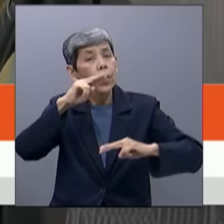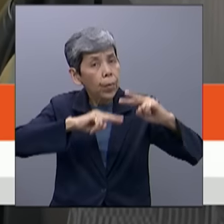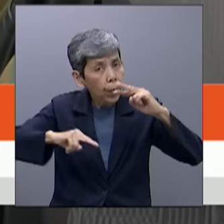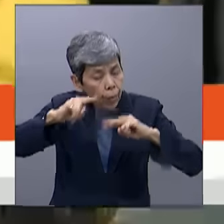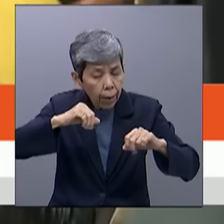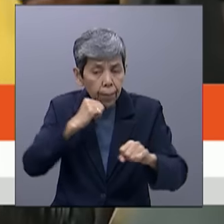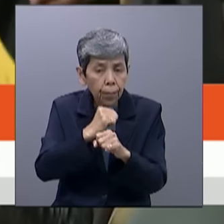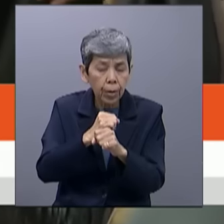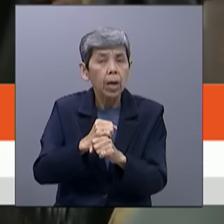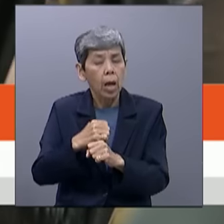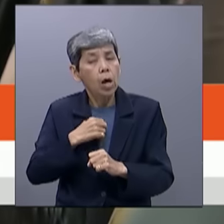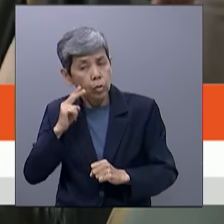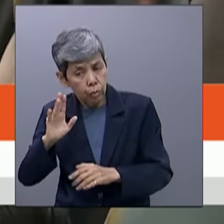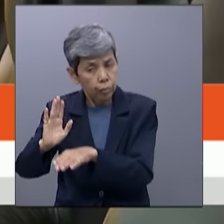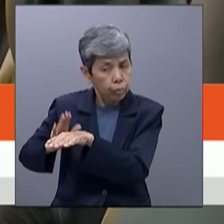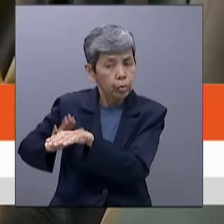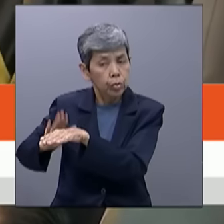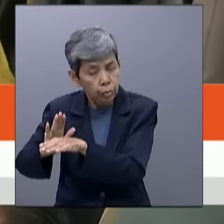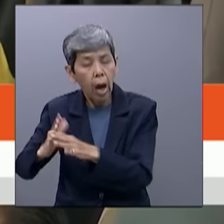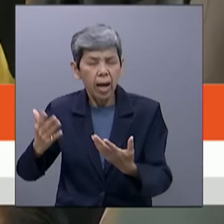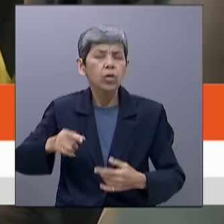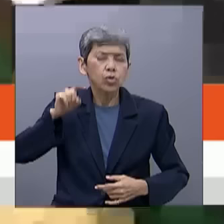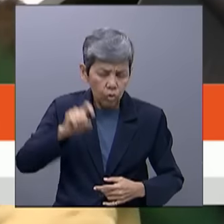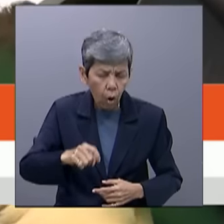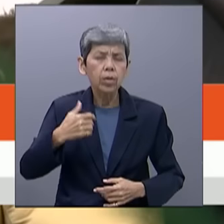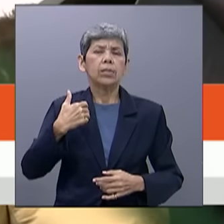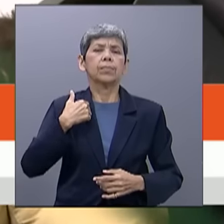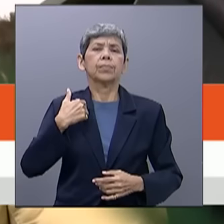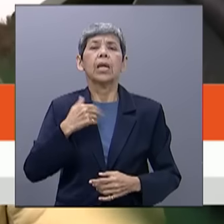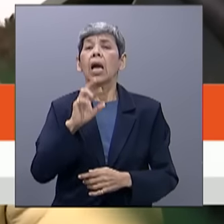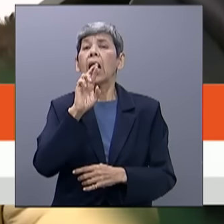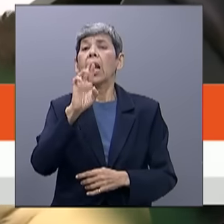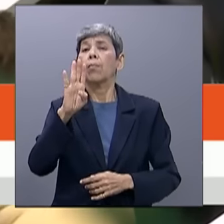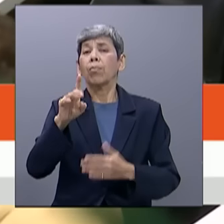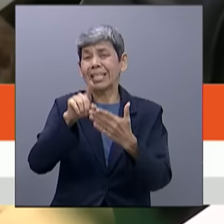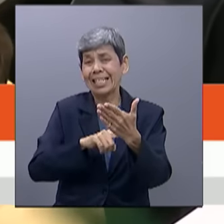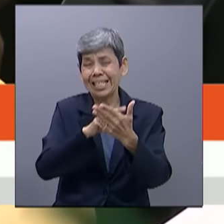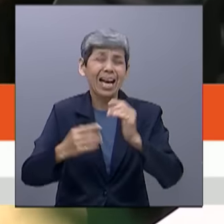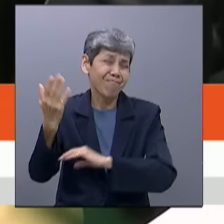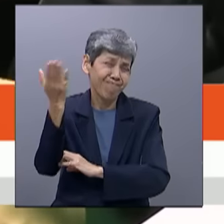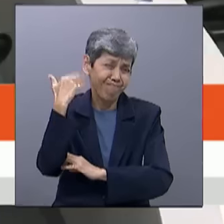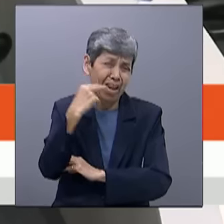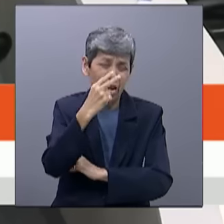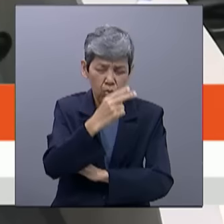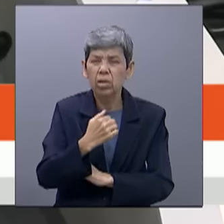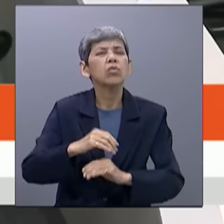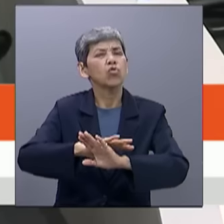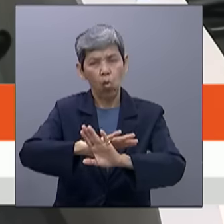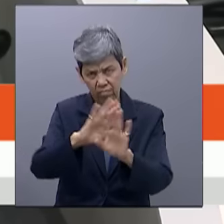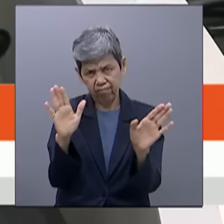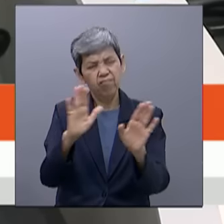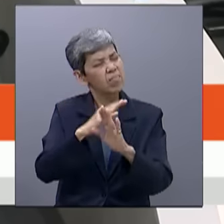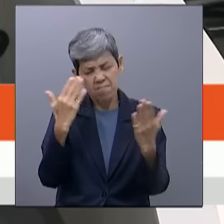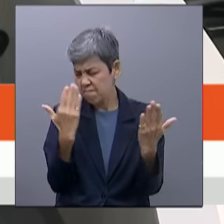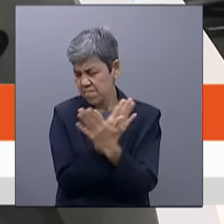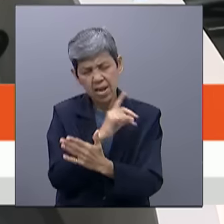การถ่วงดุลกันมันก็ยังจำเป็นอยู่ครับเพียงแต่ระบบเลือกตั้งที่ผ่านมาเนี่ยควรเลิกเปลี่ยนใหม่